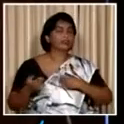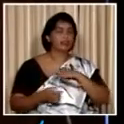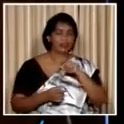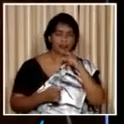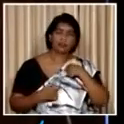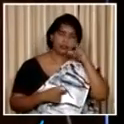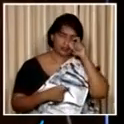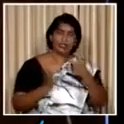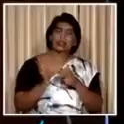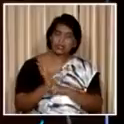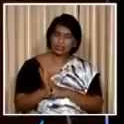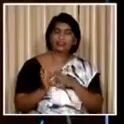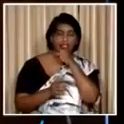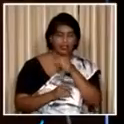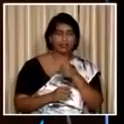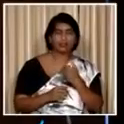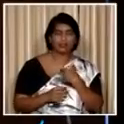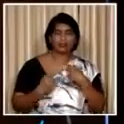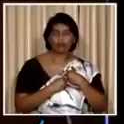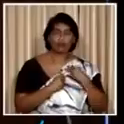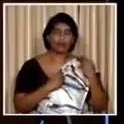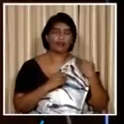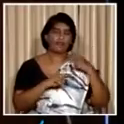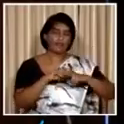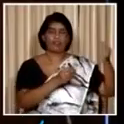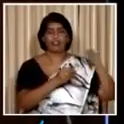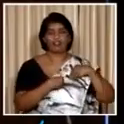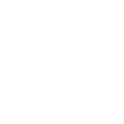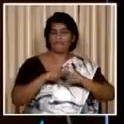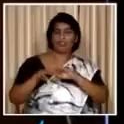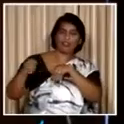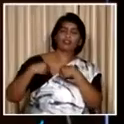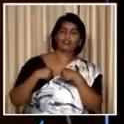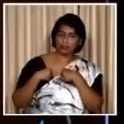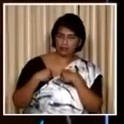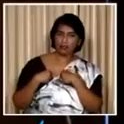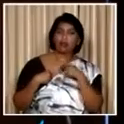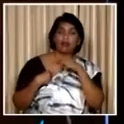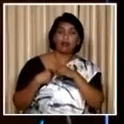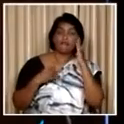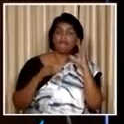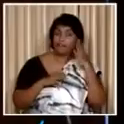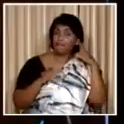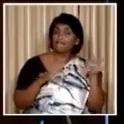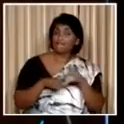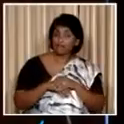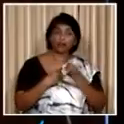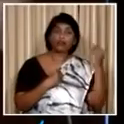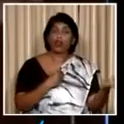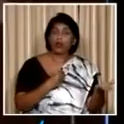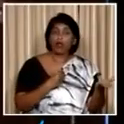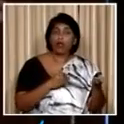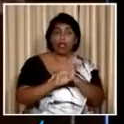අපි දැකලා ටීවී වැඩසටහන් වල ගියාම සමහර මට මේ කමිෂන් දුන්න සහෝදරේ මට මේ කලිසම දුන්න සහෝදරේ එතුමාට එතුමයි නෝනට කලිසම කමිෂේ කවුද